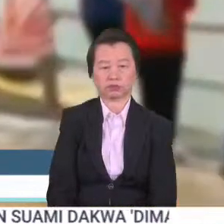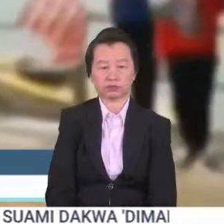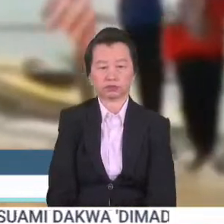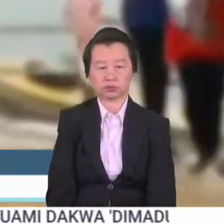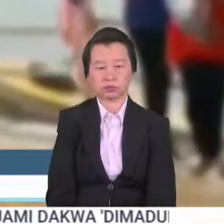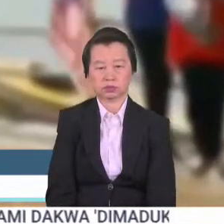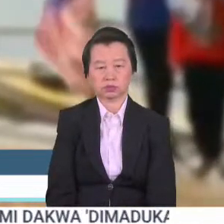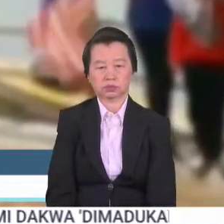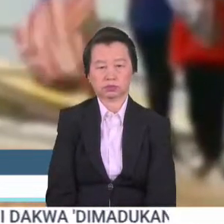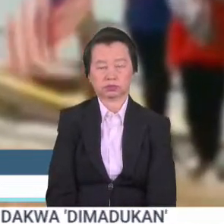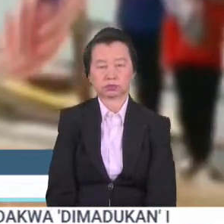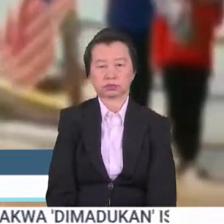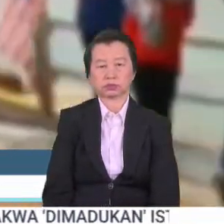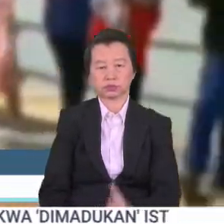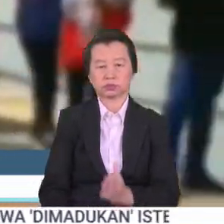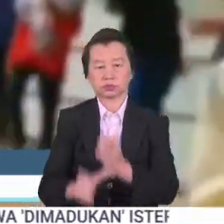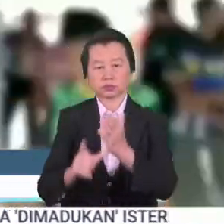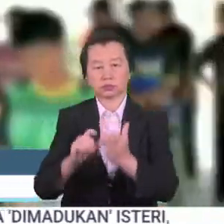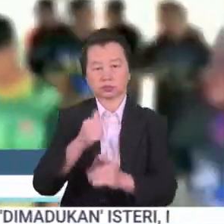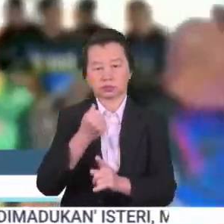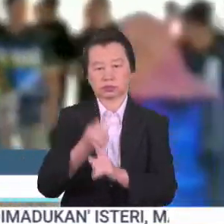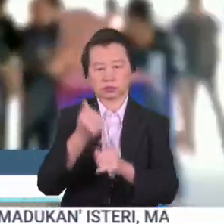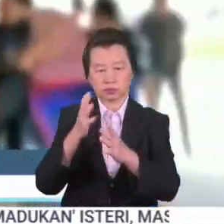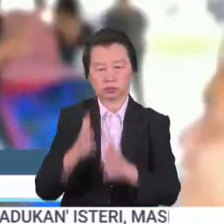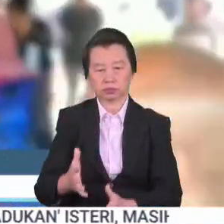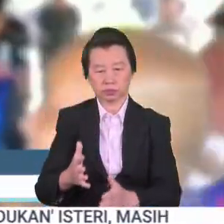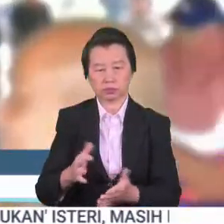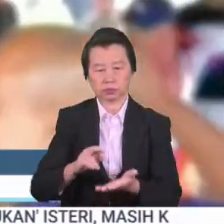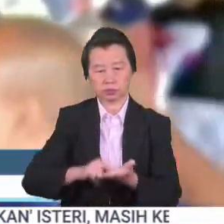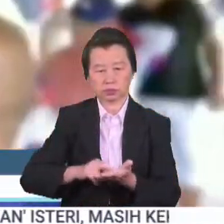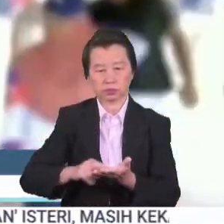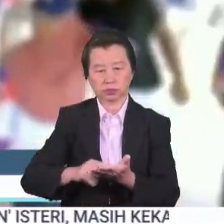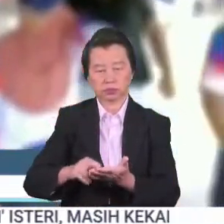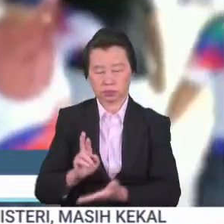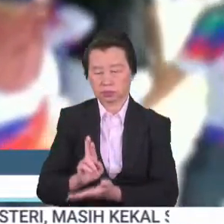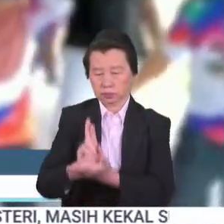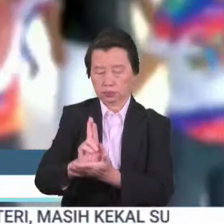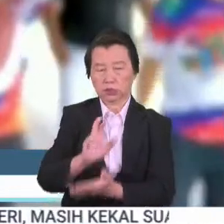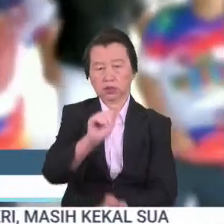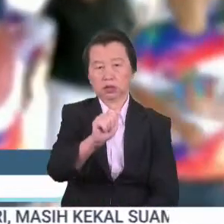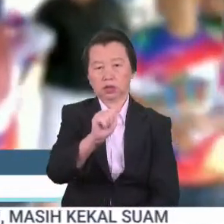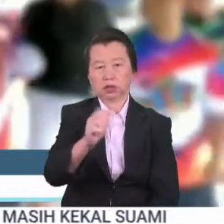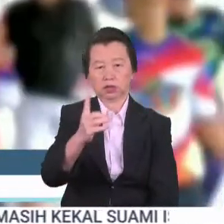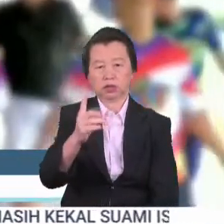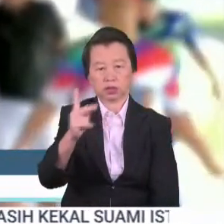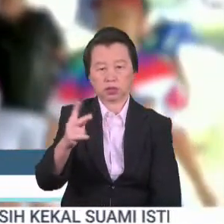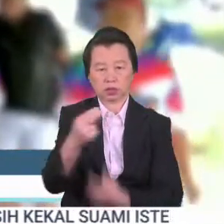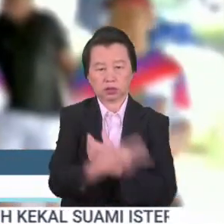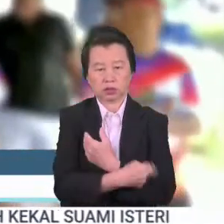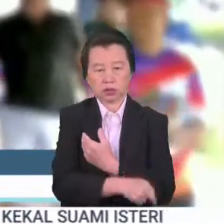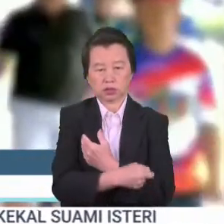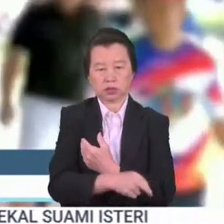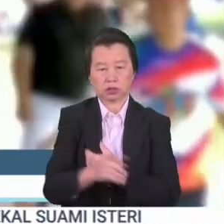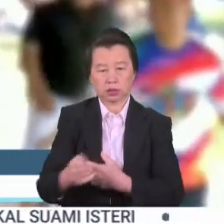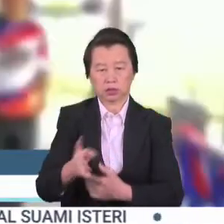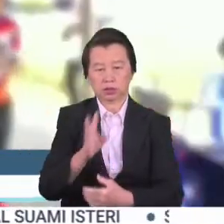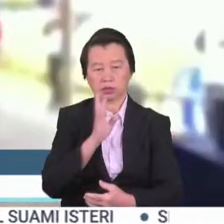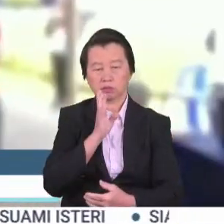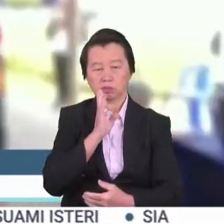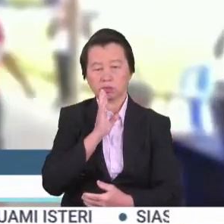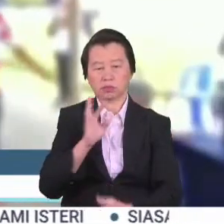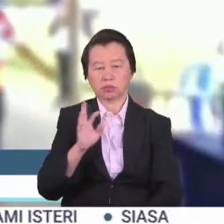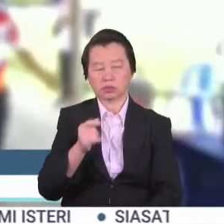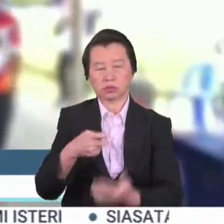keluarga menurut penolong pengarah cawangan rawatan perubatan dan pemulihan aadk Negeri rfiq El nadi